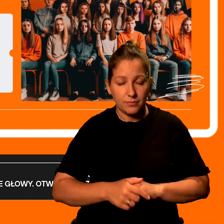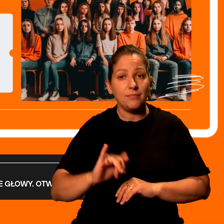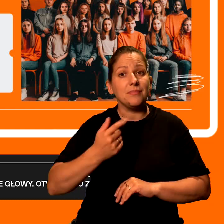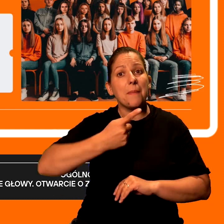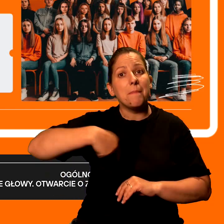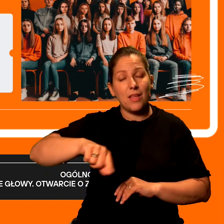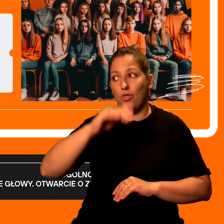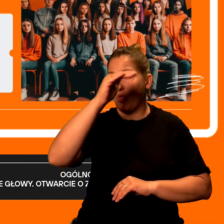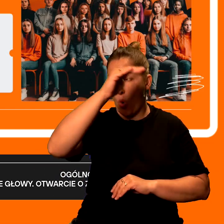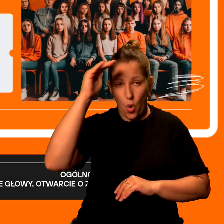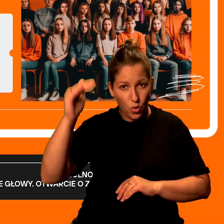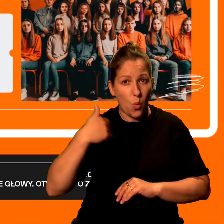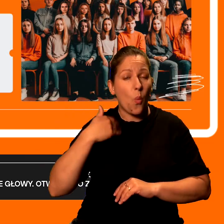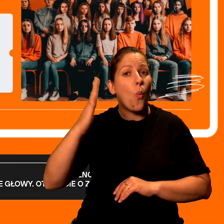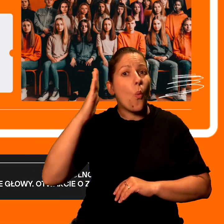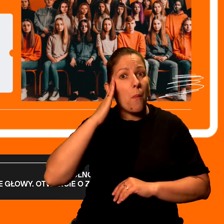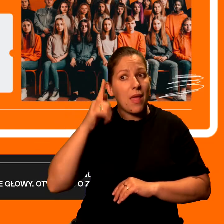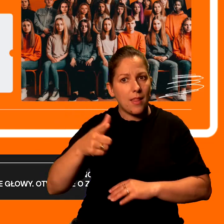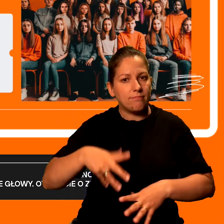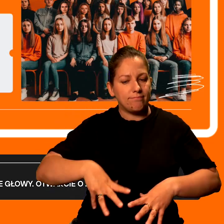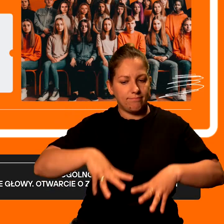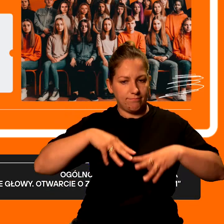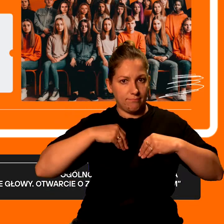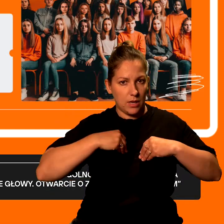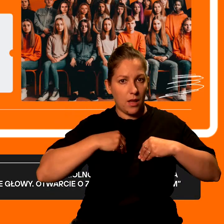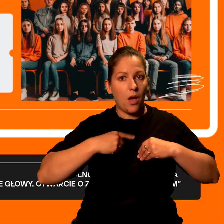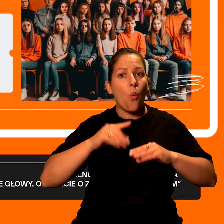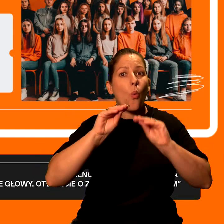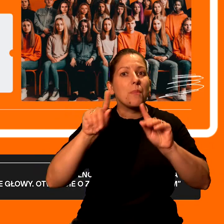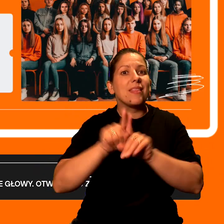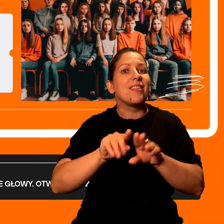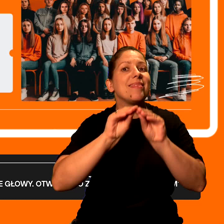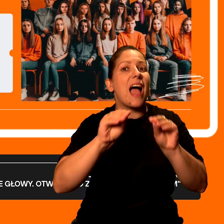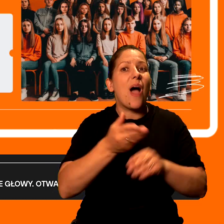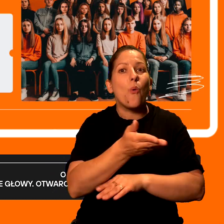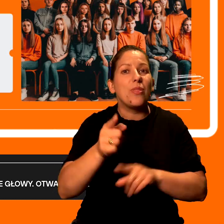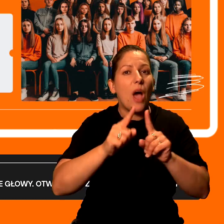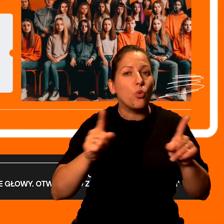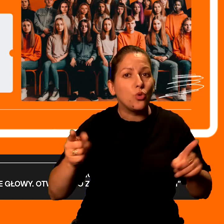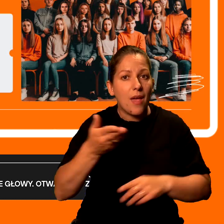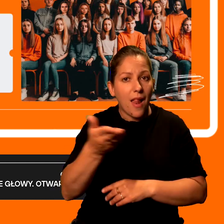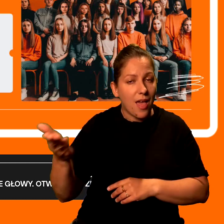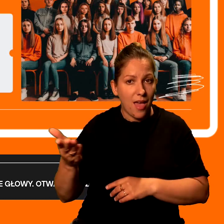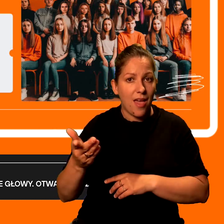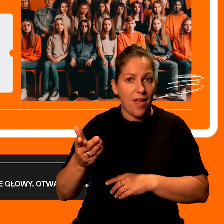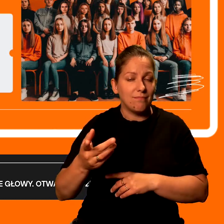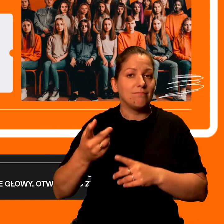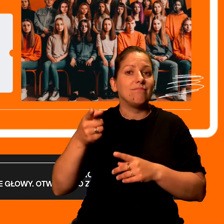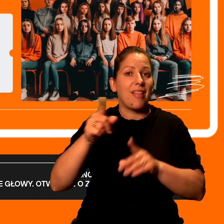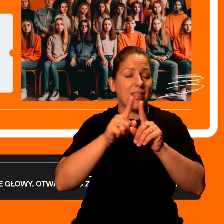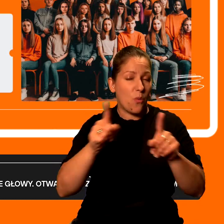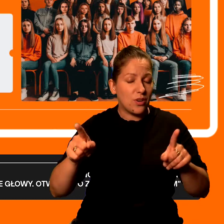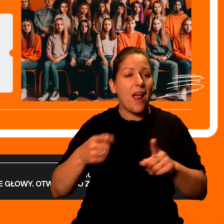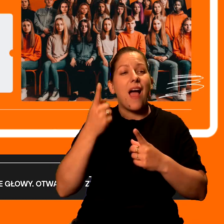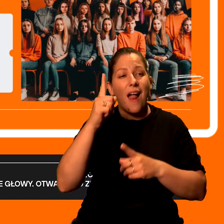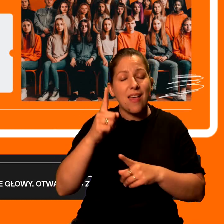jako dorośli umieli to przyjąć, to uczymy też nauczycieli. Nauczycieli, realizatorów, ale